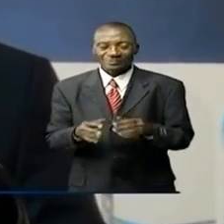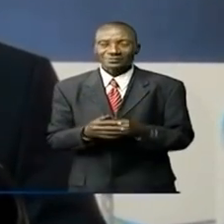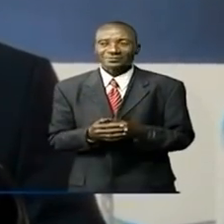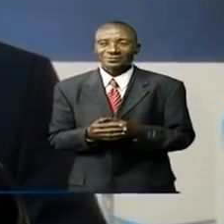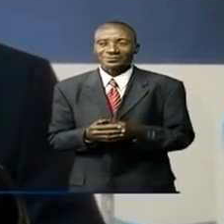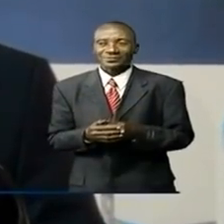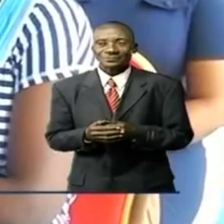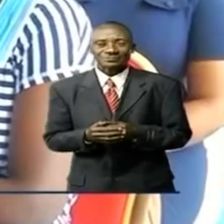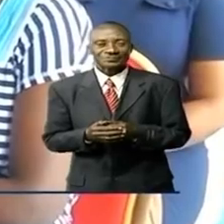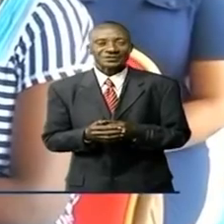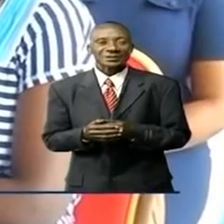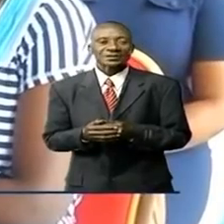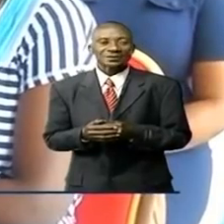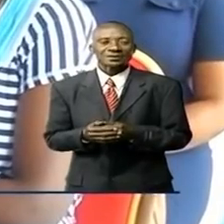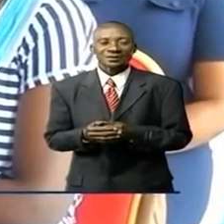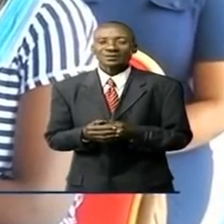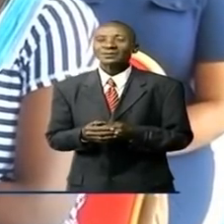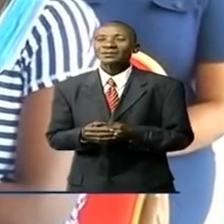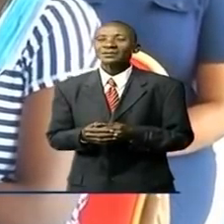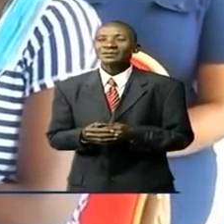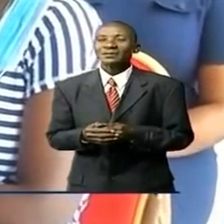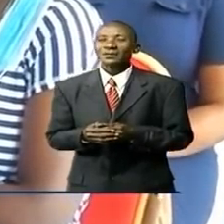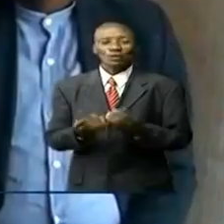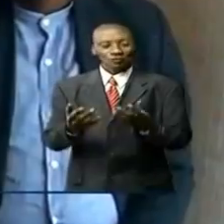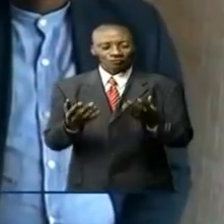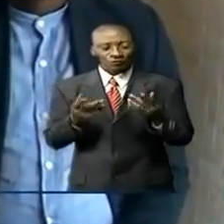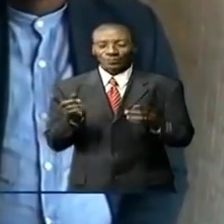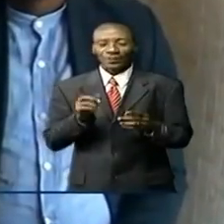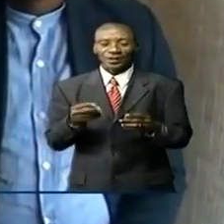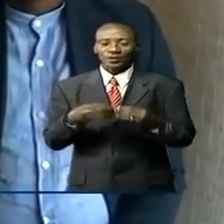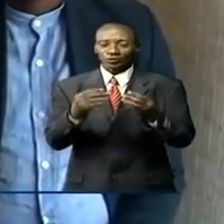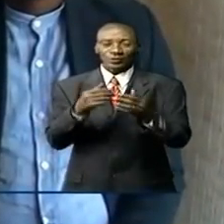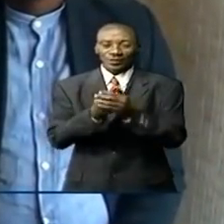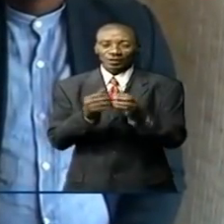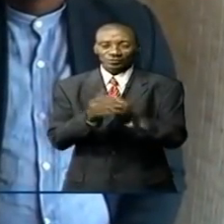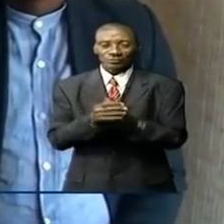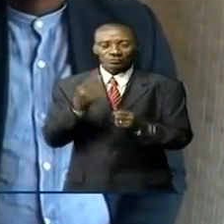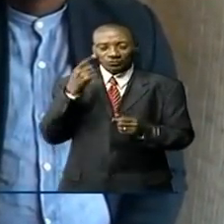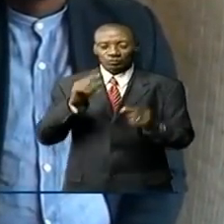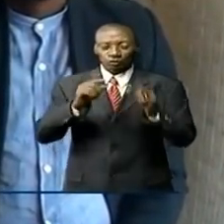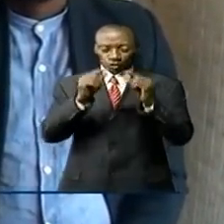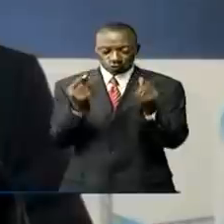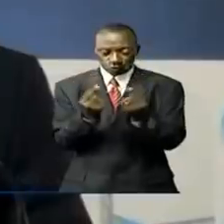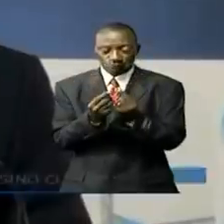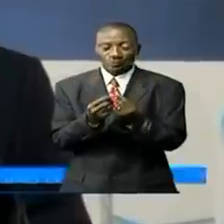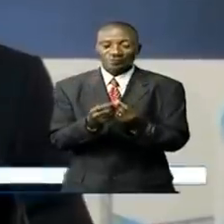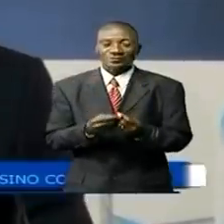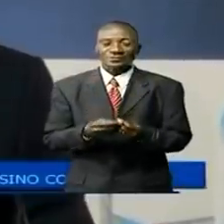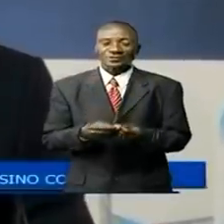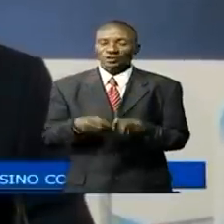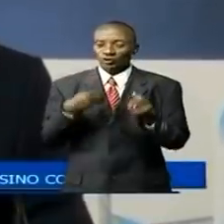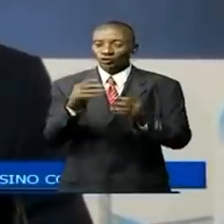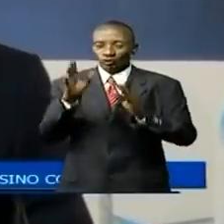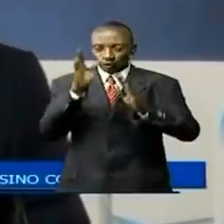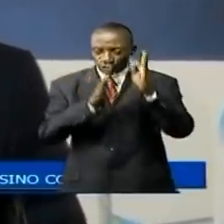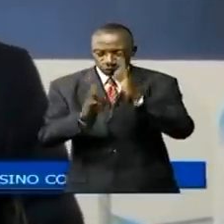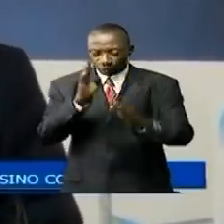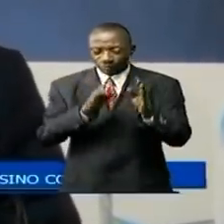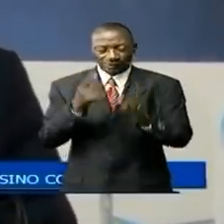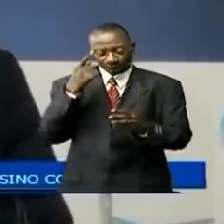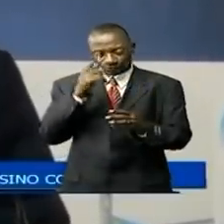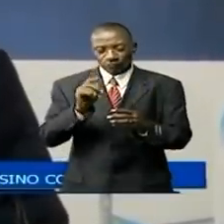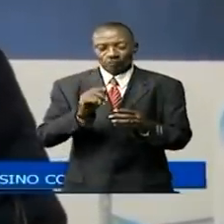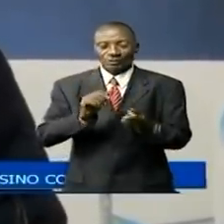n'accorde aucun crédit à cette campagne de diabolisation dénommée Congo Hold Up. Il est hors de question pour le BCPAC de se